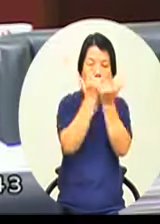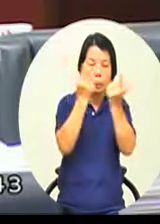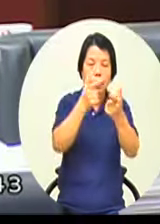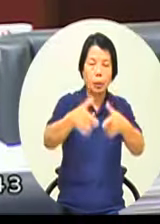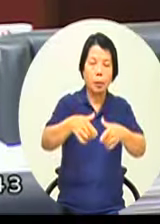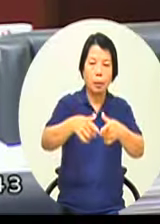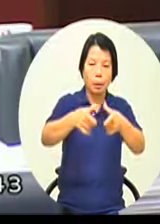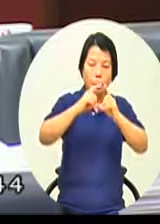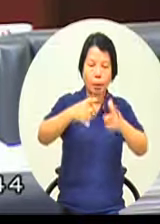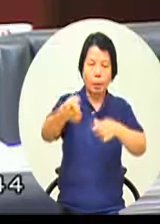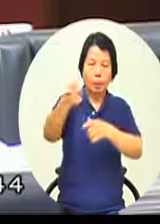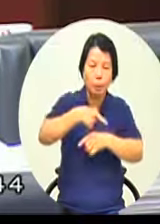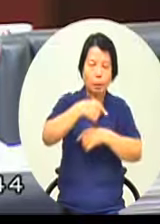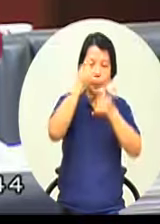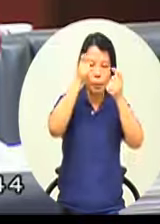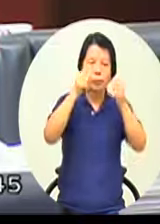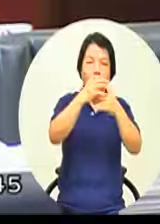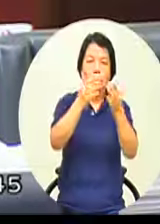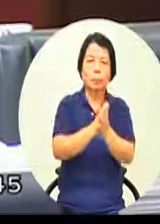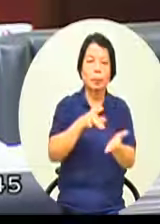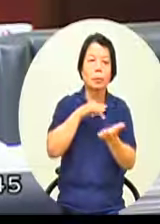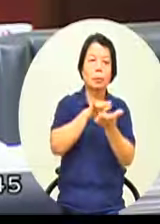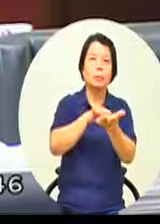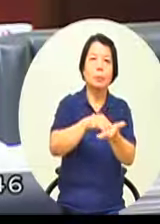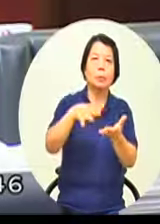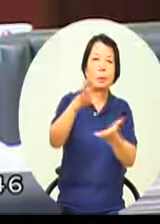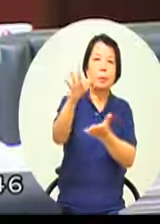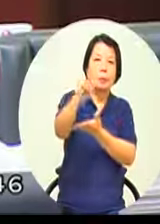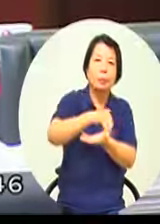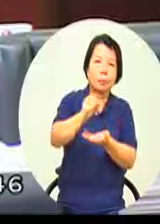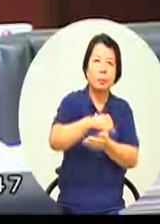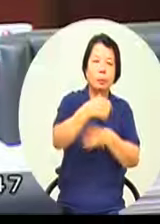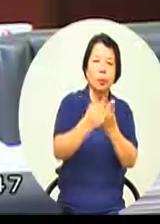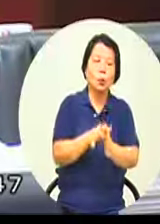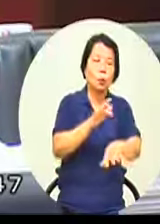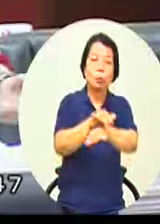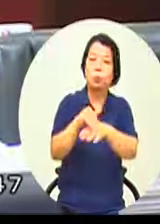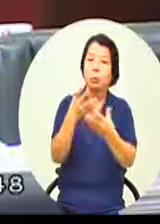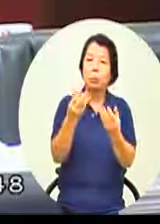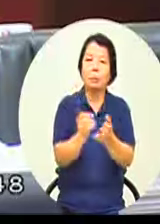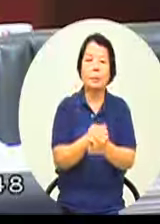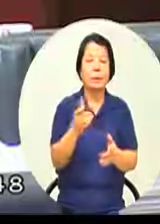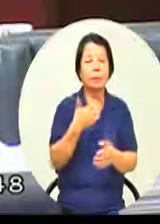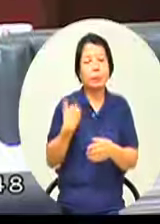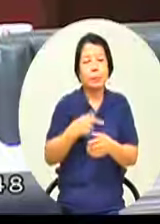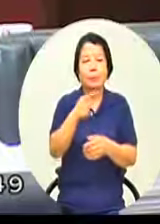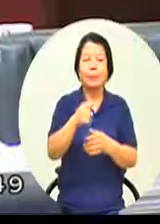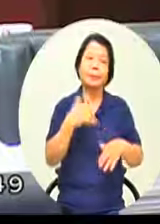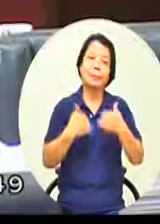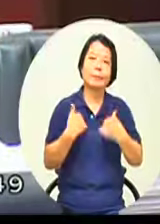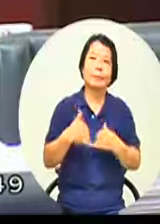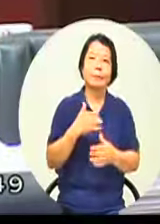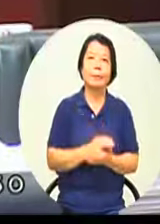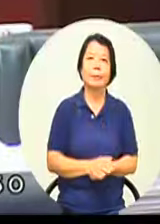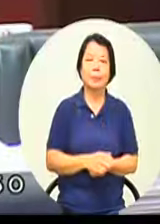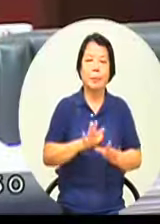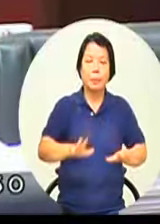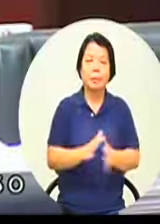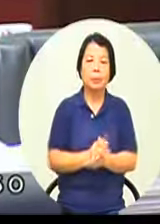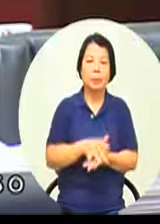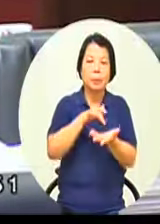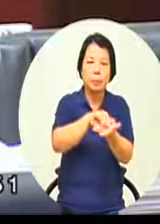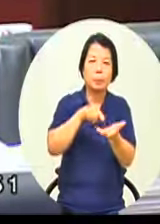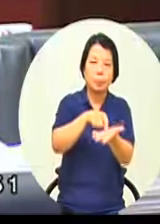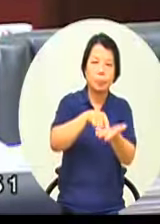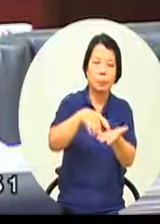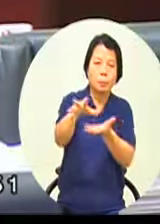验了哈，确实了哈，没有体验你不能去感受那种心情哈，跟那种快乐了哈。不过现在宝可梦的热潮